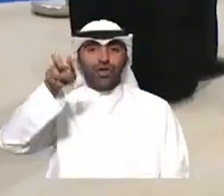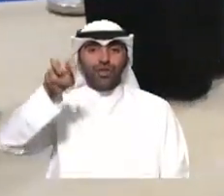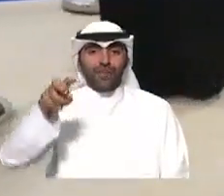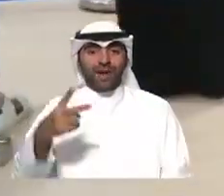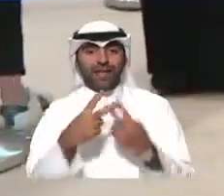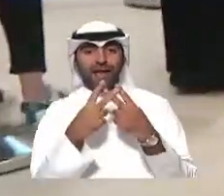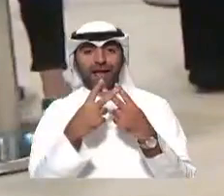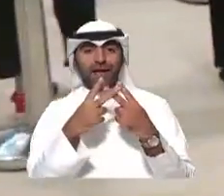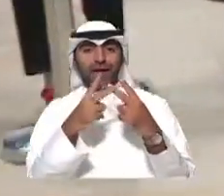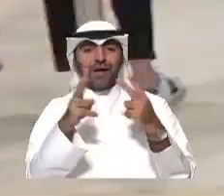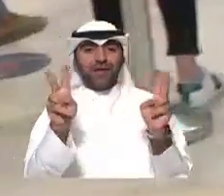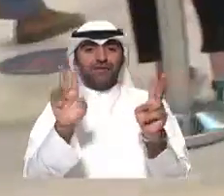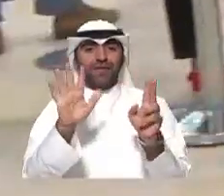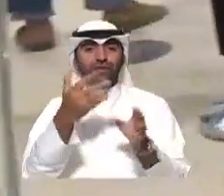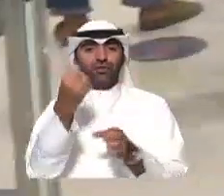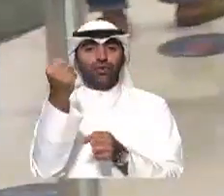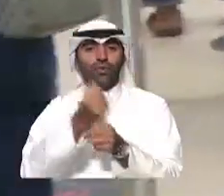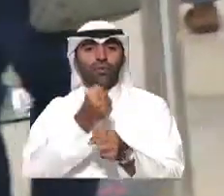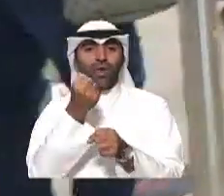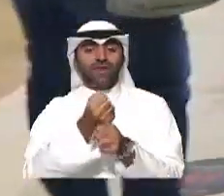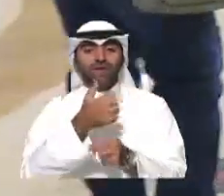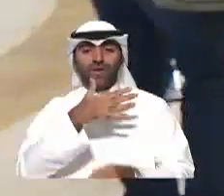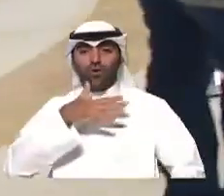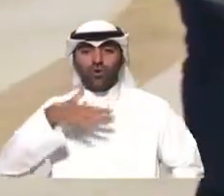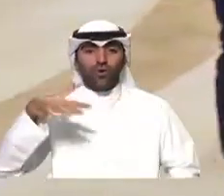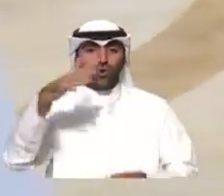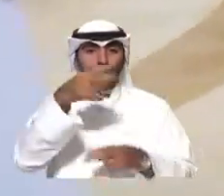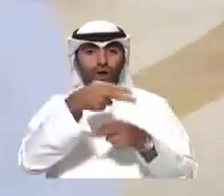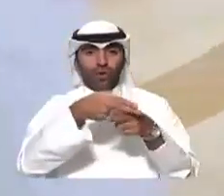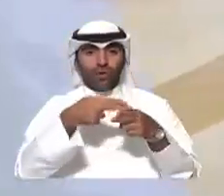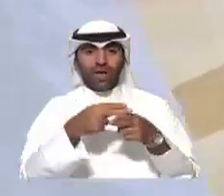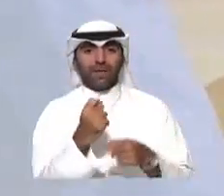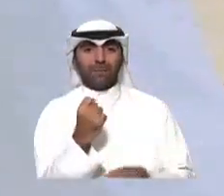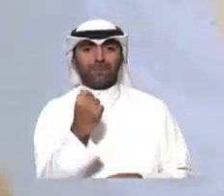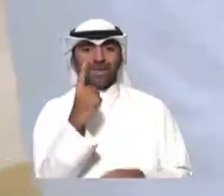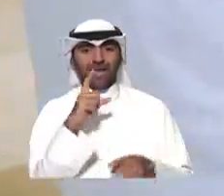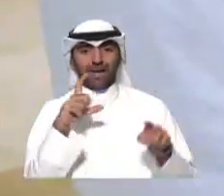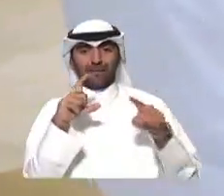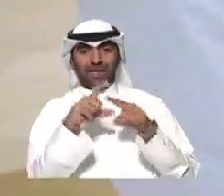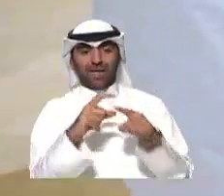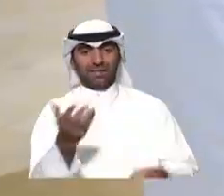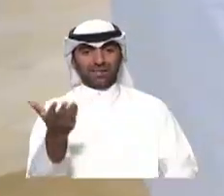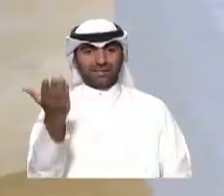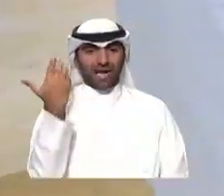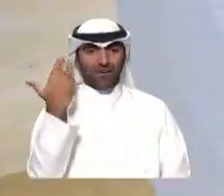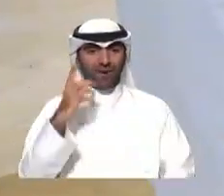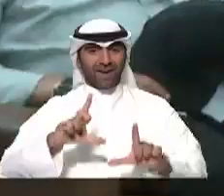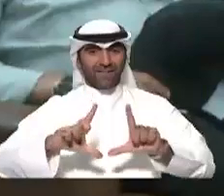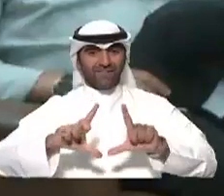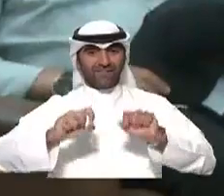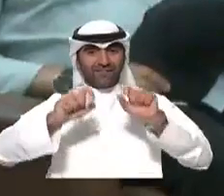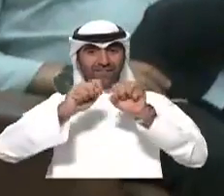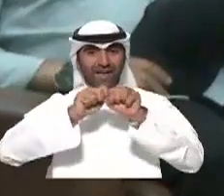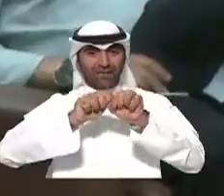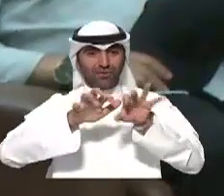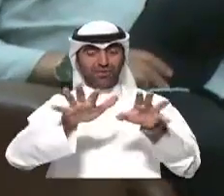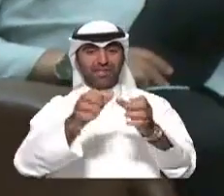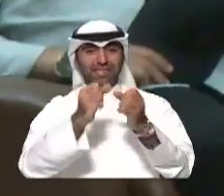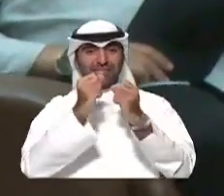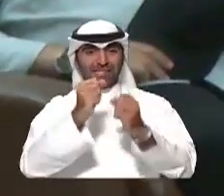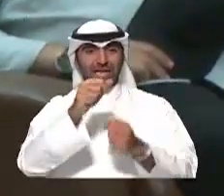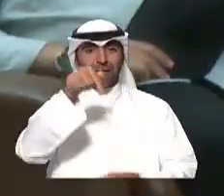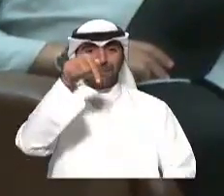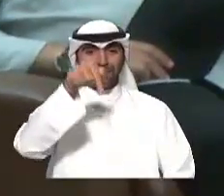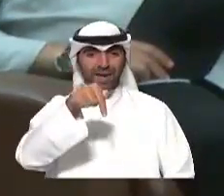الحكومية، حضور 100% وسط التزام بالاشتراطات الصحية الكاملة عقب دخول